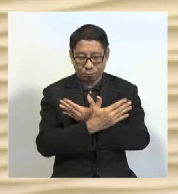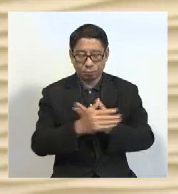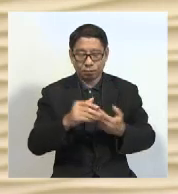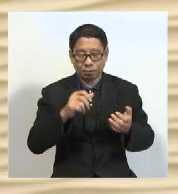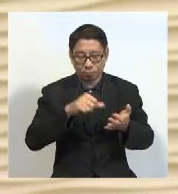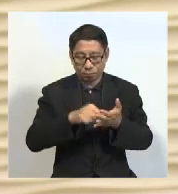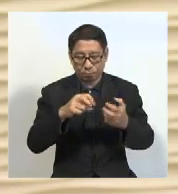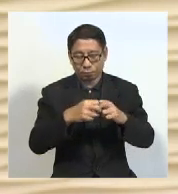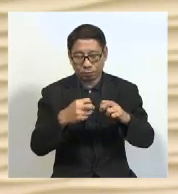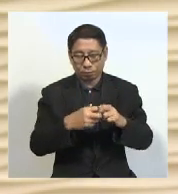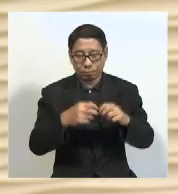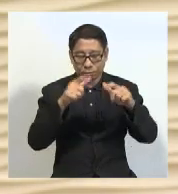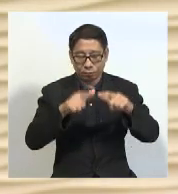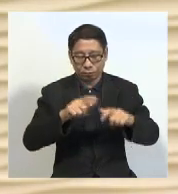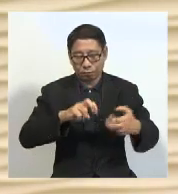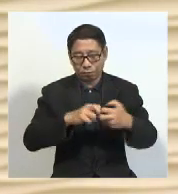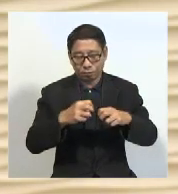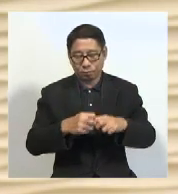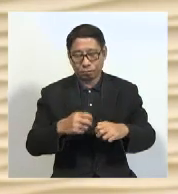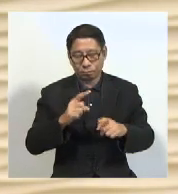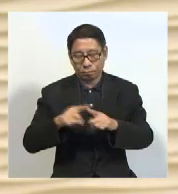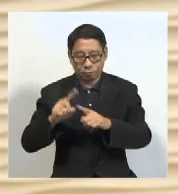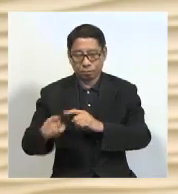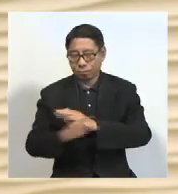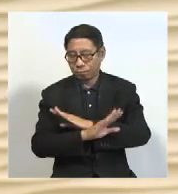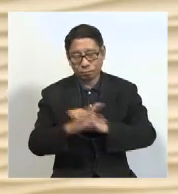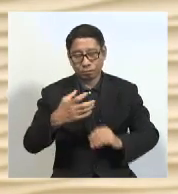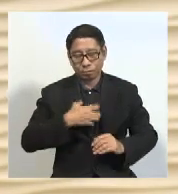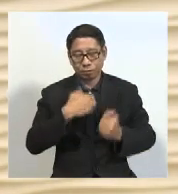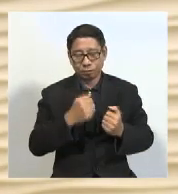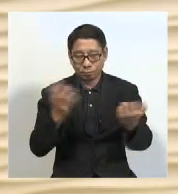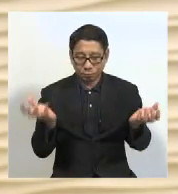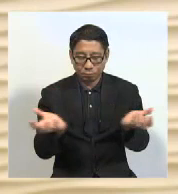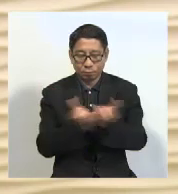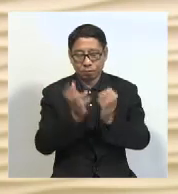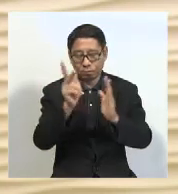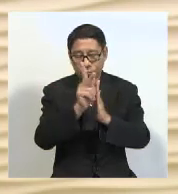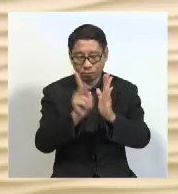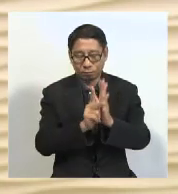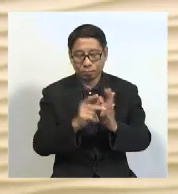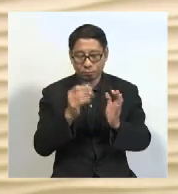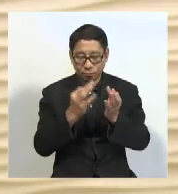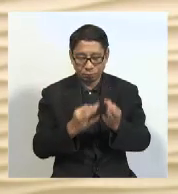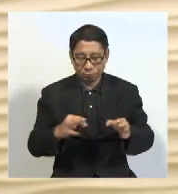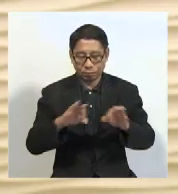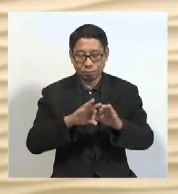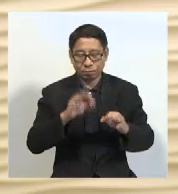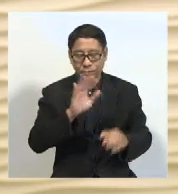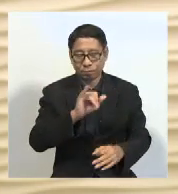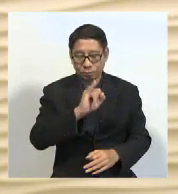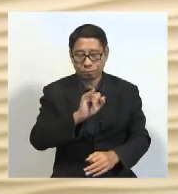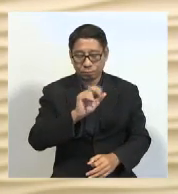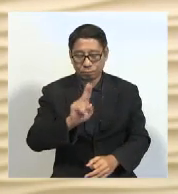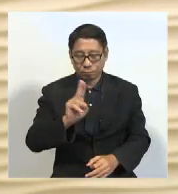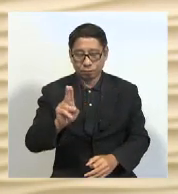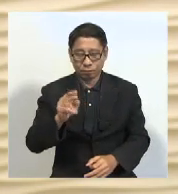พื่อที่จะลดข้อจำกัดของชาวประมงเท่านั้นค่ะไม่ได้ต้องการให้ไปกระทบกับกฎหมายหลักที่เกี่ยวข้องกับ IUU ซึ่งจ